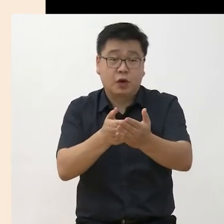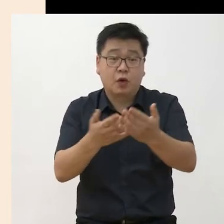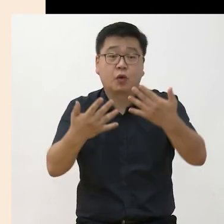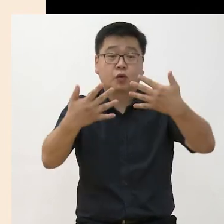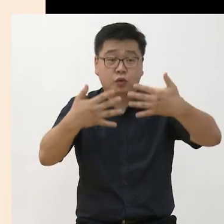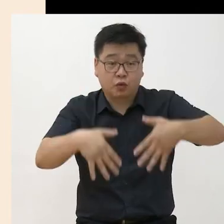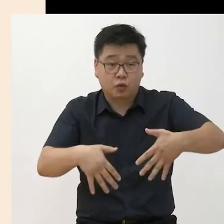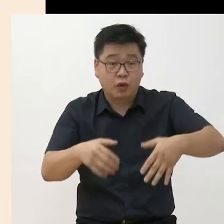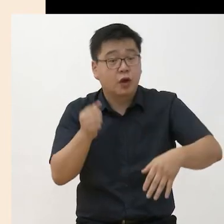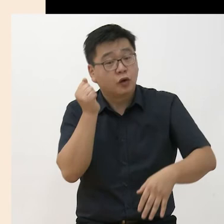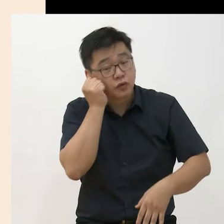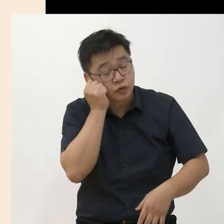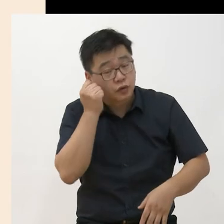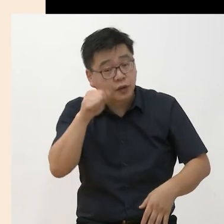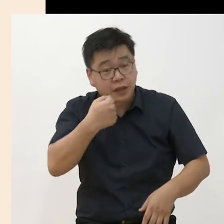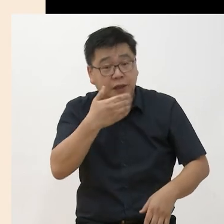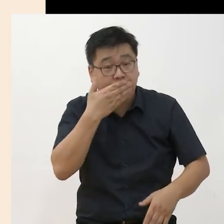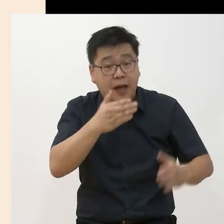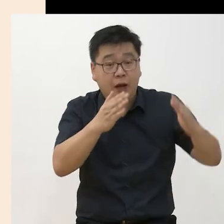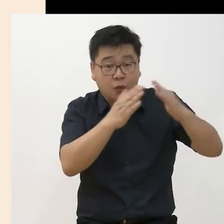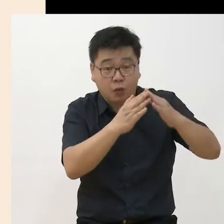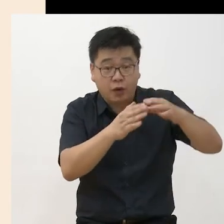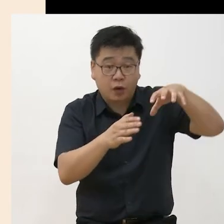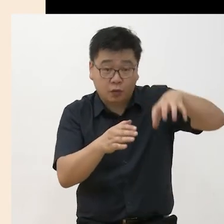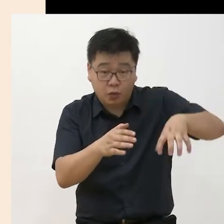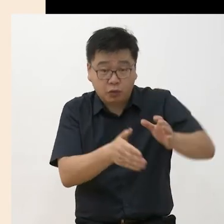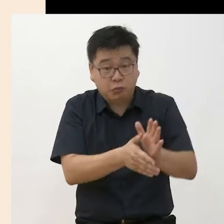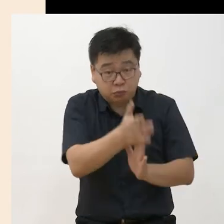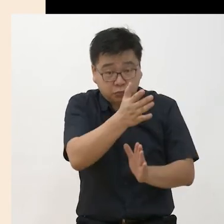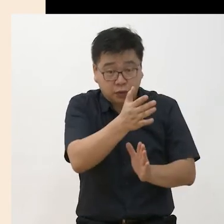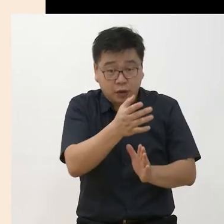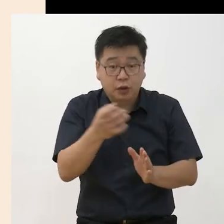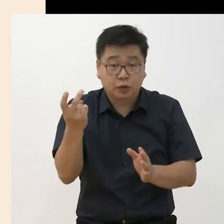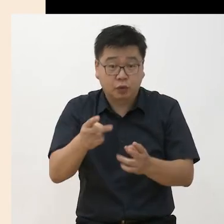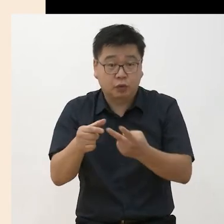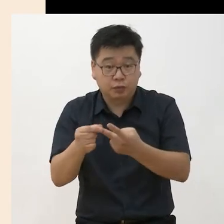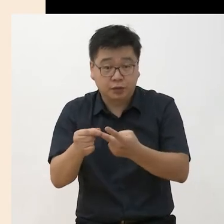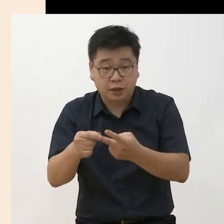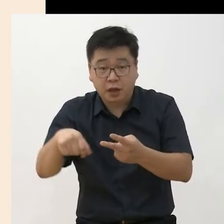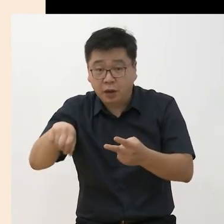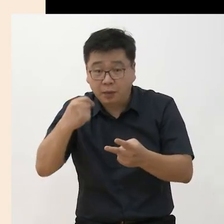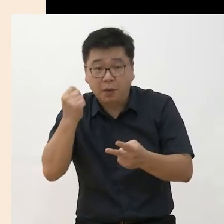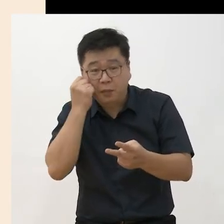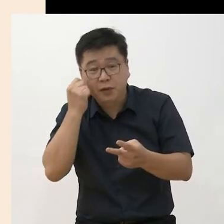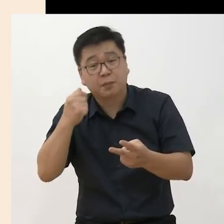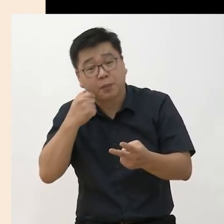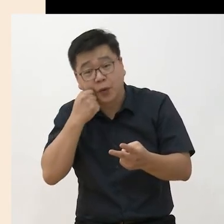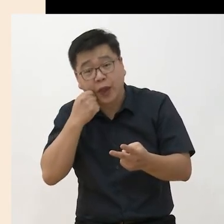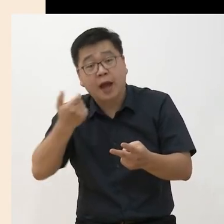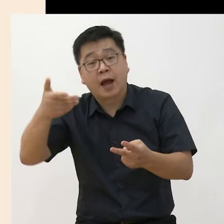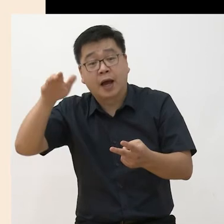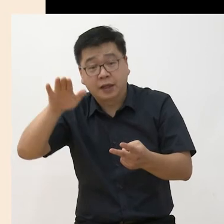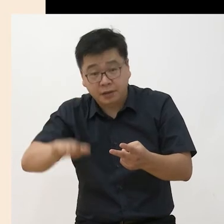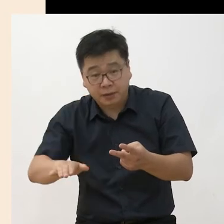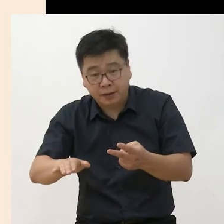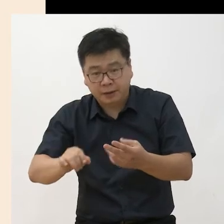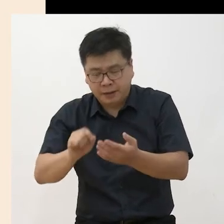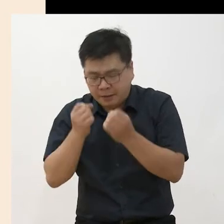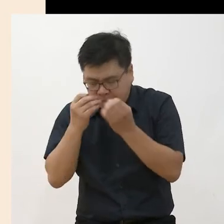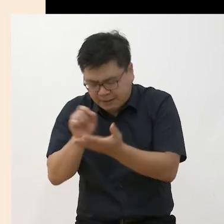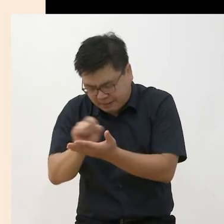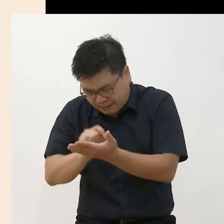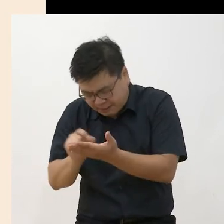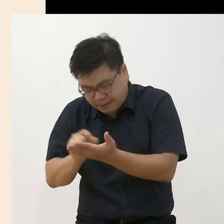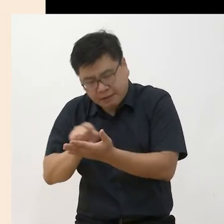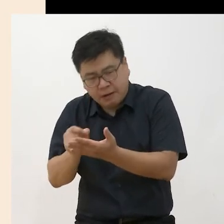말씀드렸듯이 숙식 제공이 가능한 문학 집필 공간 또는 시설 그리고 숙식 제공이 불가능하더라도 작품의 창작